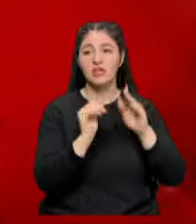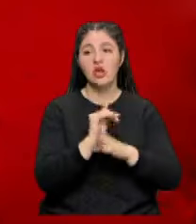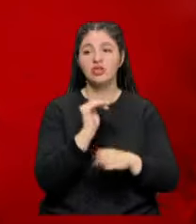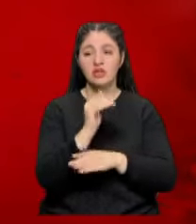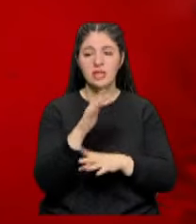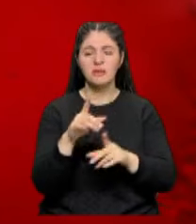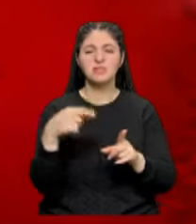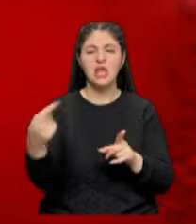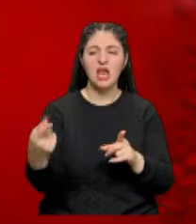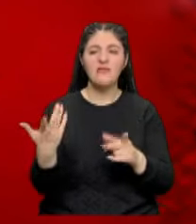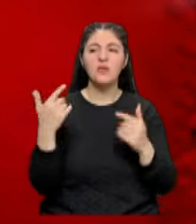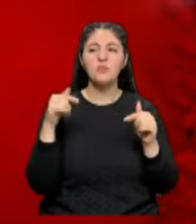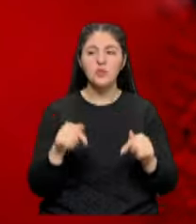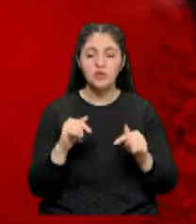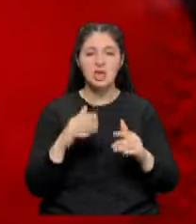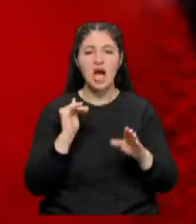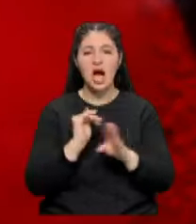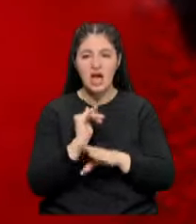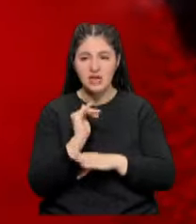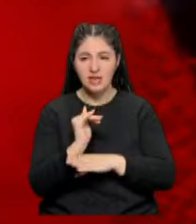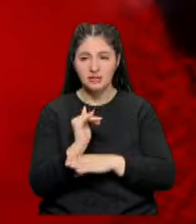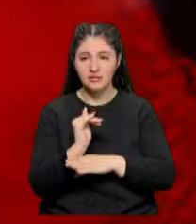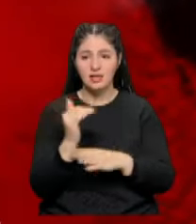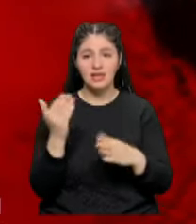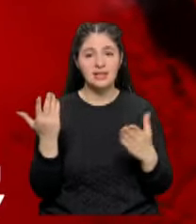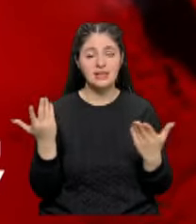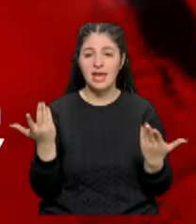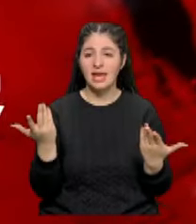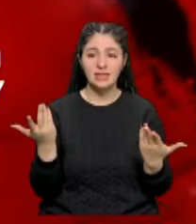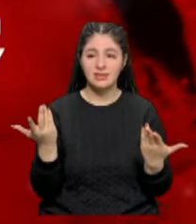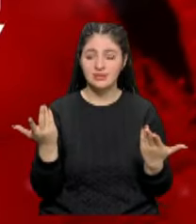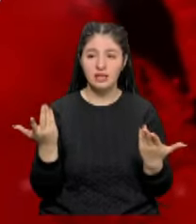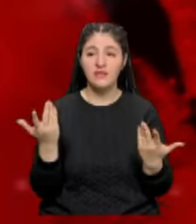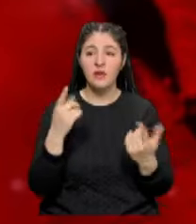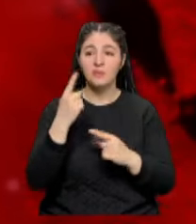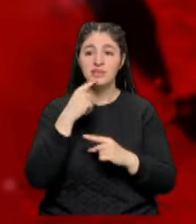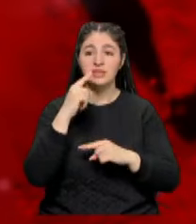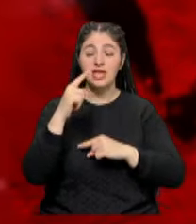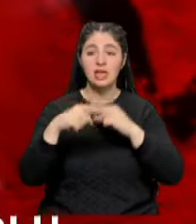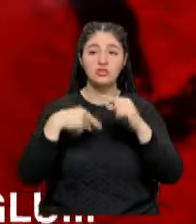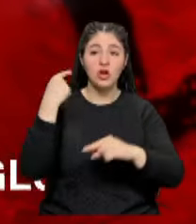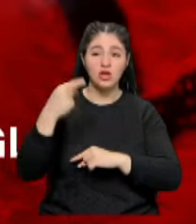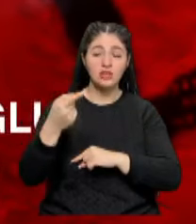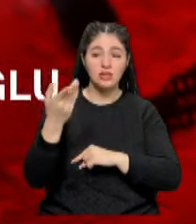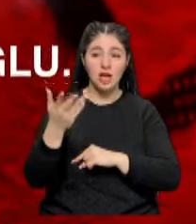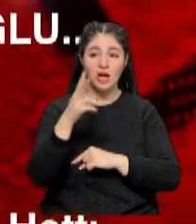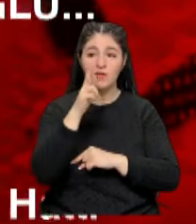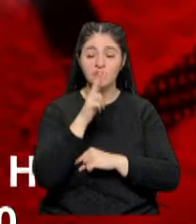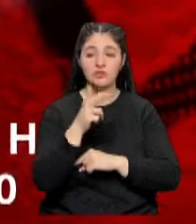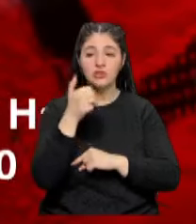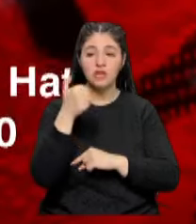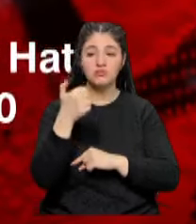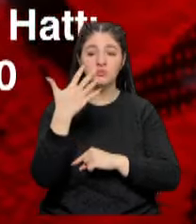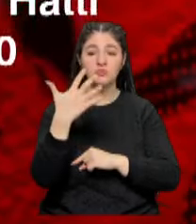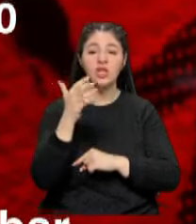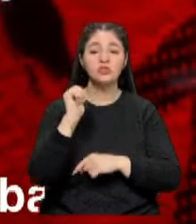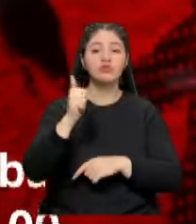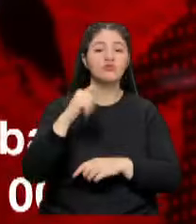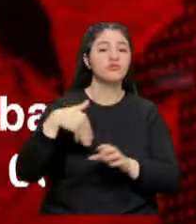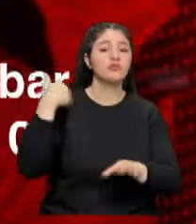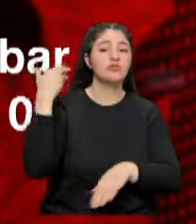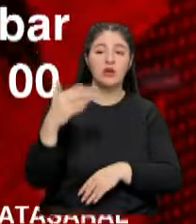yaşananlar, bir tarafta buradaki hayat neydi? Ve bir yıl sonra, 365 gün